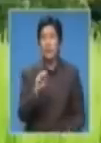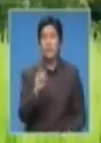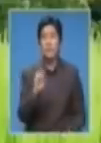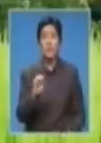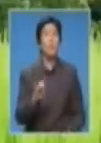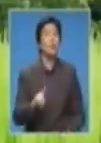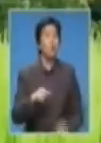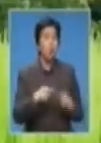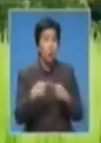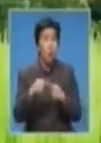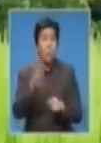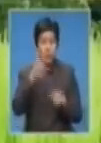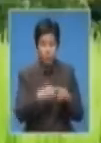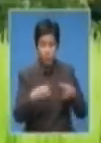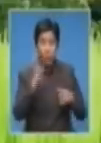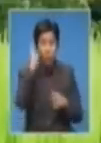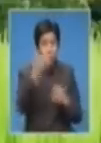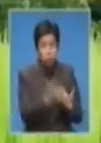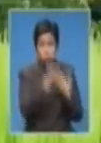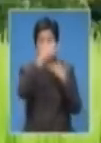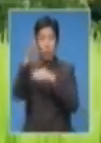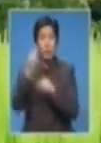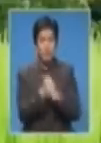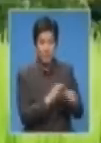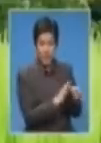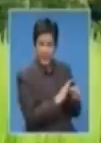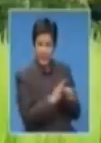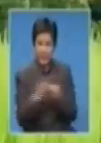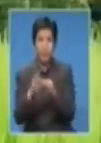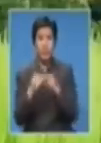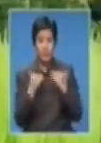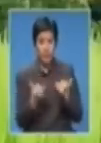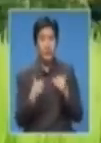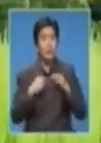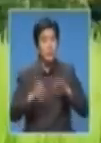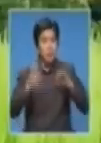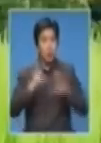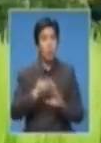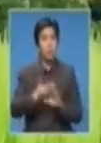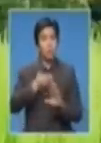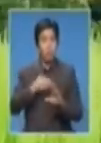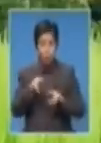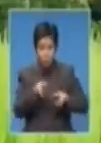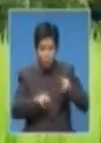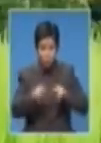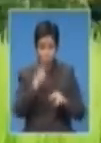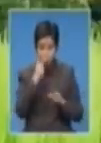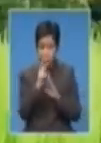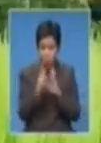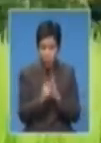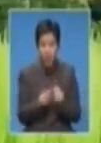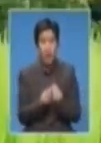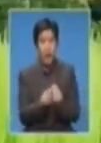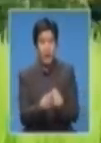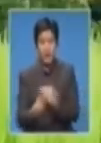ษัทใหญ่ส่งออกนำเข้าแล้วก็แล้วแต่มันต้องเชื่อมโยงแบบนั้นนะครับเราก็จะต้องรัฐก็ถอยมากำกับดูแลหากฎหมายให้สร้